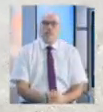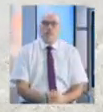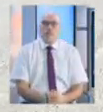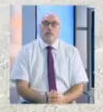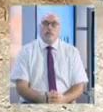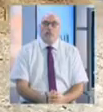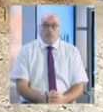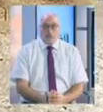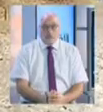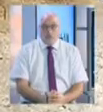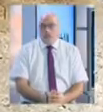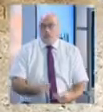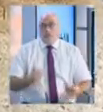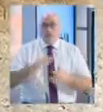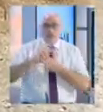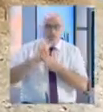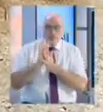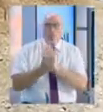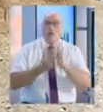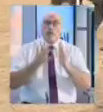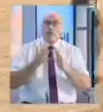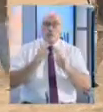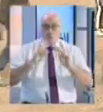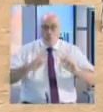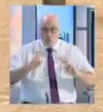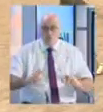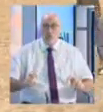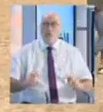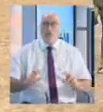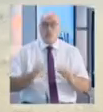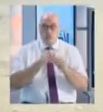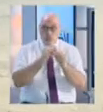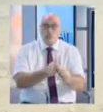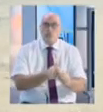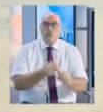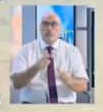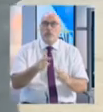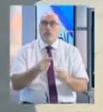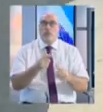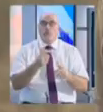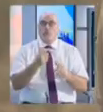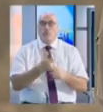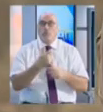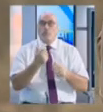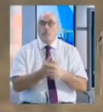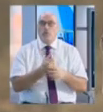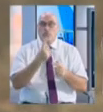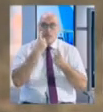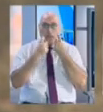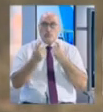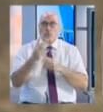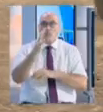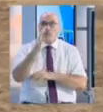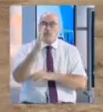السكان، إخماد الحرائق، مراقبتها، أهم ما قامت به الحماية المدنية ومديرية